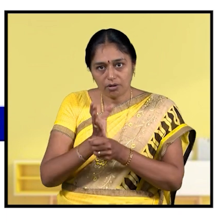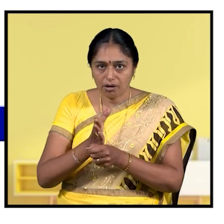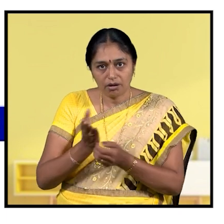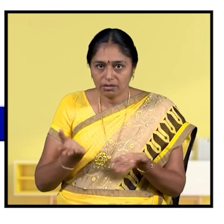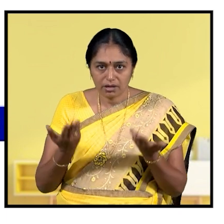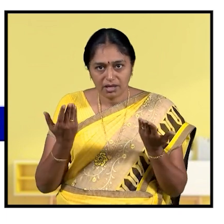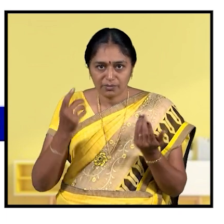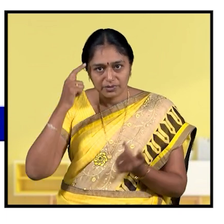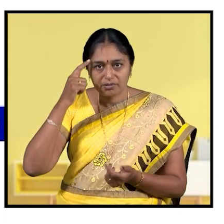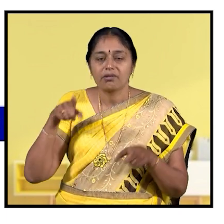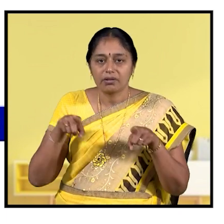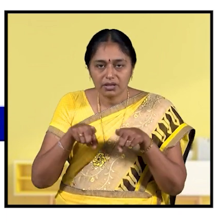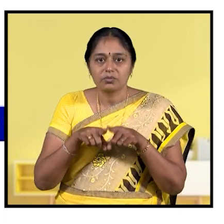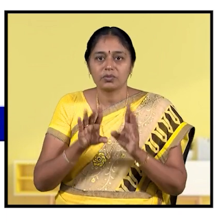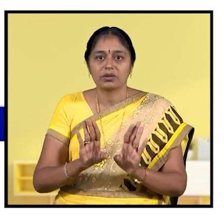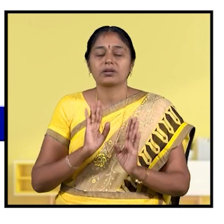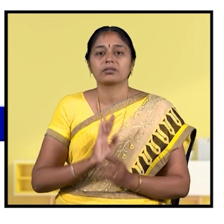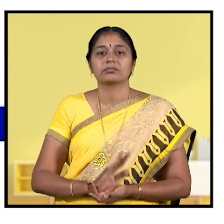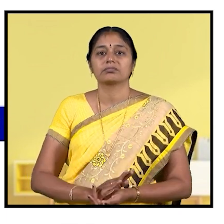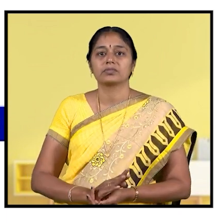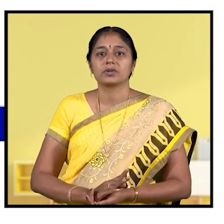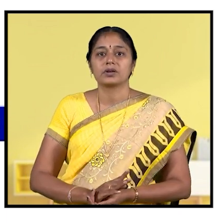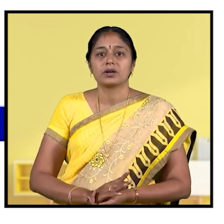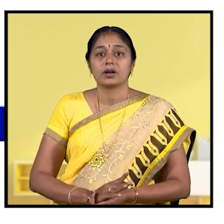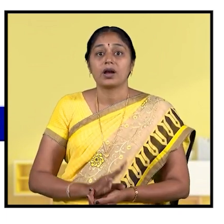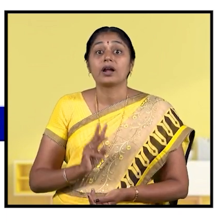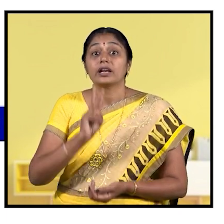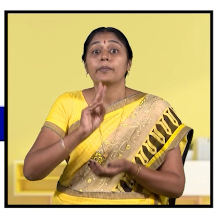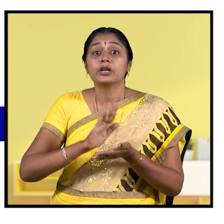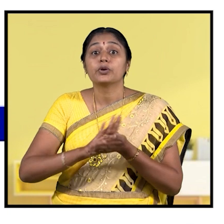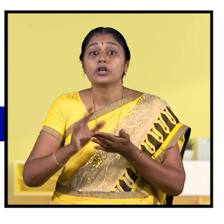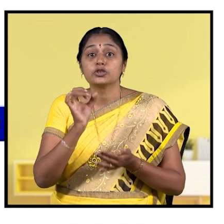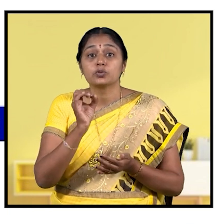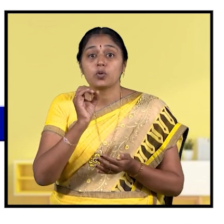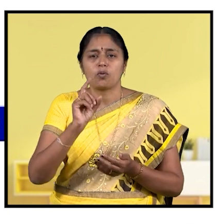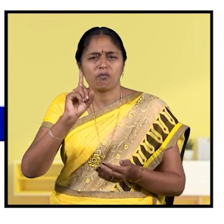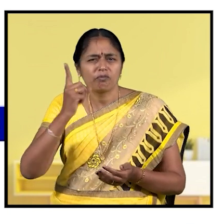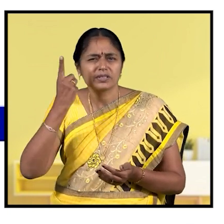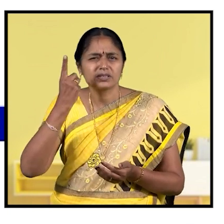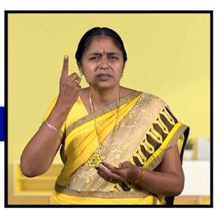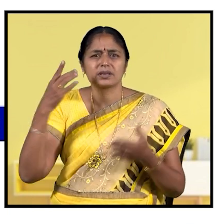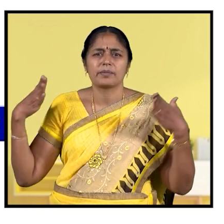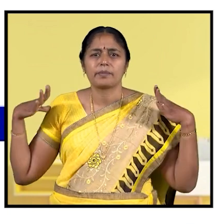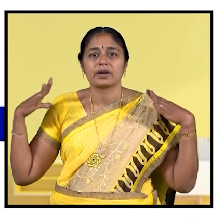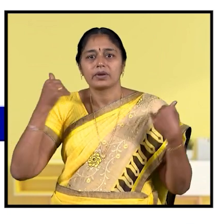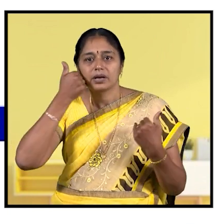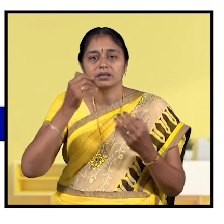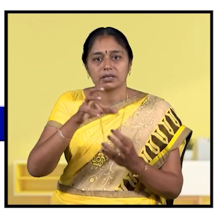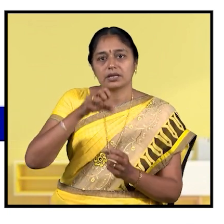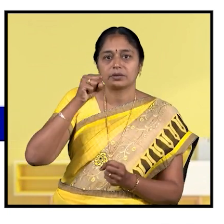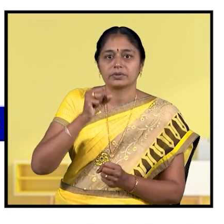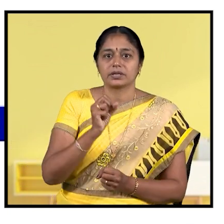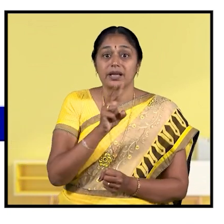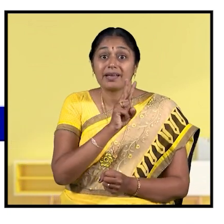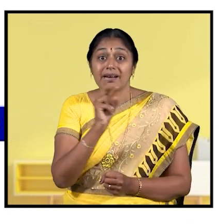தெரிஞ்சுக்கிட்டோம். 1997 உலக சுகாதார நிறுவனம் முதன் முதலாக மனிதனில் வந்து பறவை காய்ச்சலுக்கிறதா கண்டுபிடிச்சிருக்காங்க. இந்த நோயின் வெளிப்பாடு